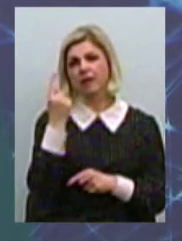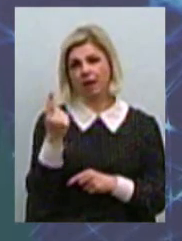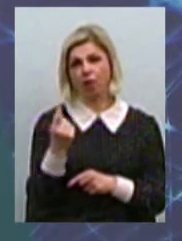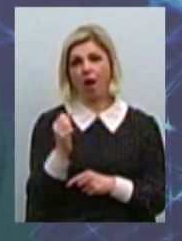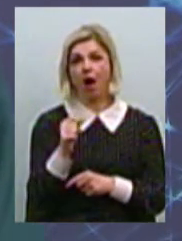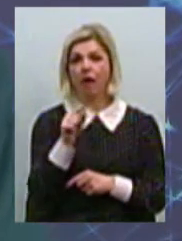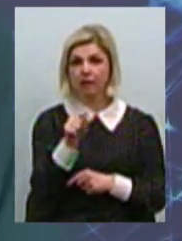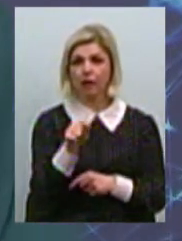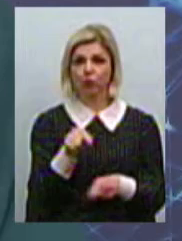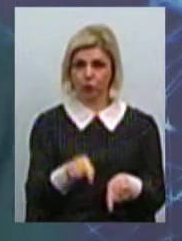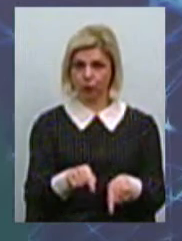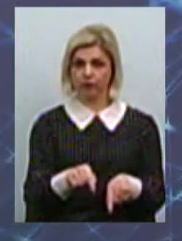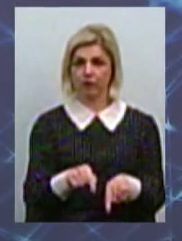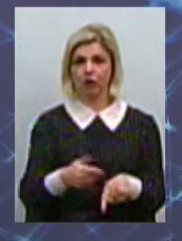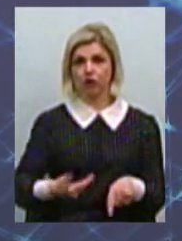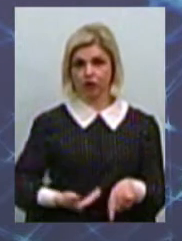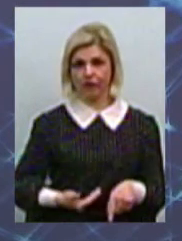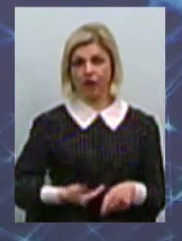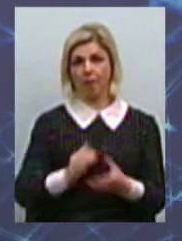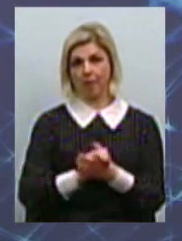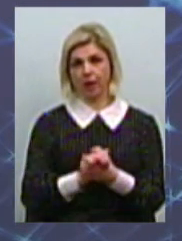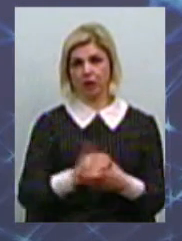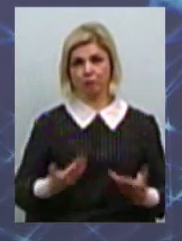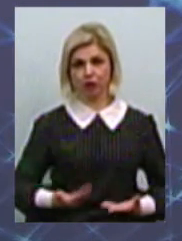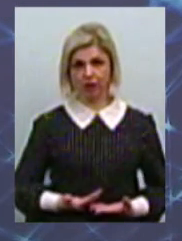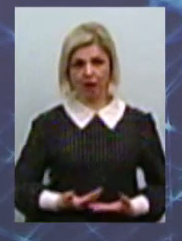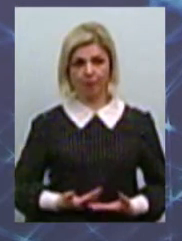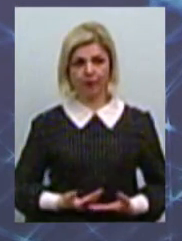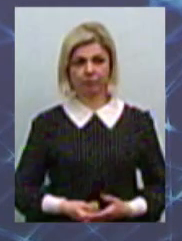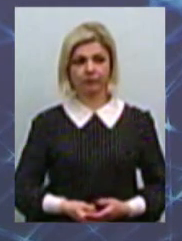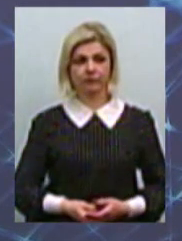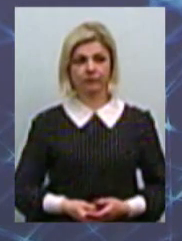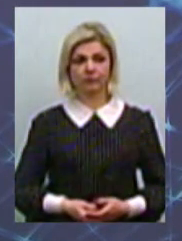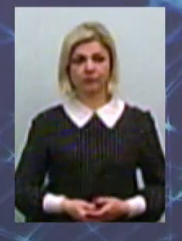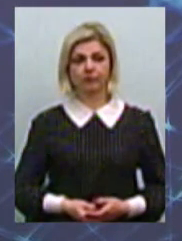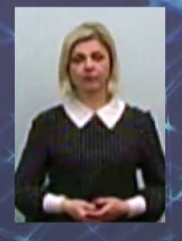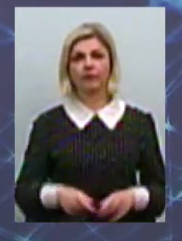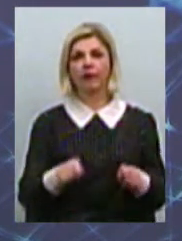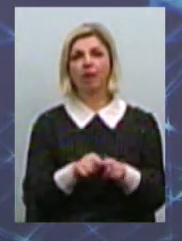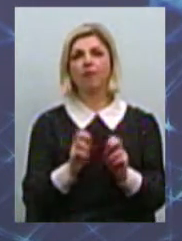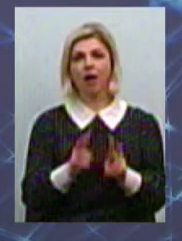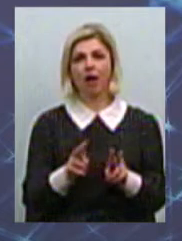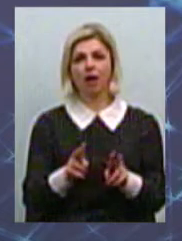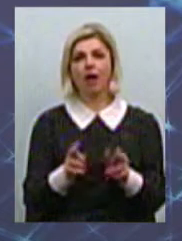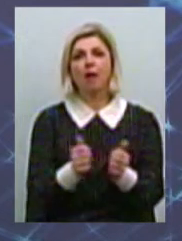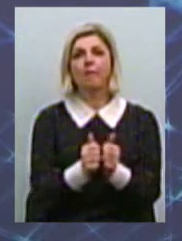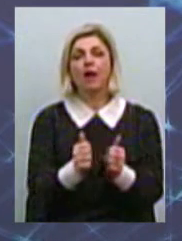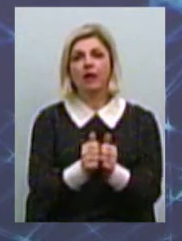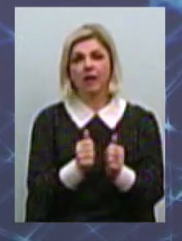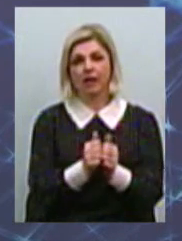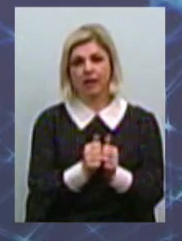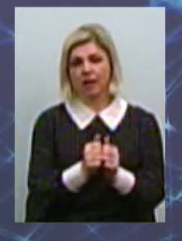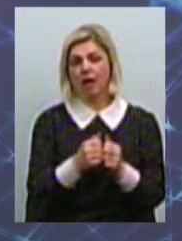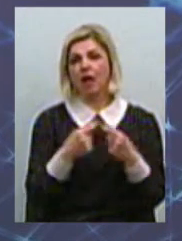тут живеш мирним життям. От. Це якби якісь паралельні